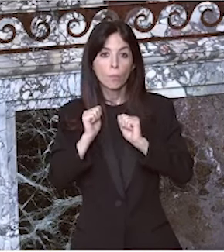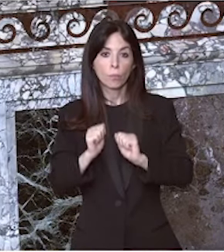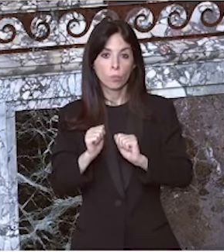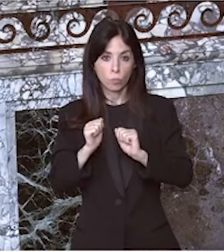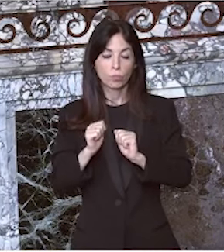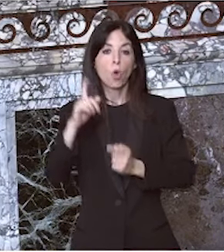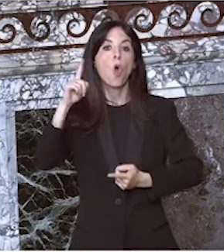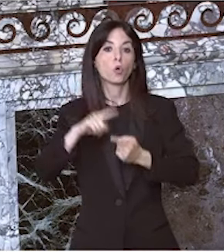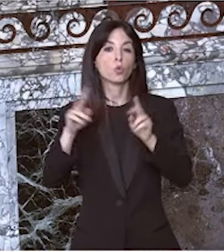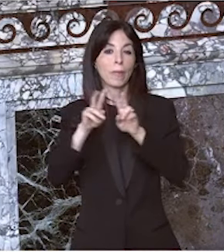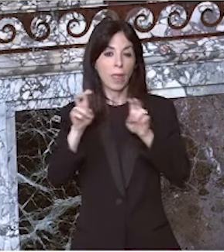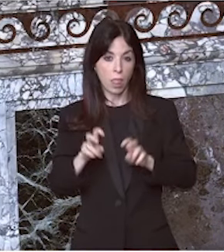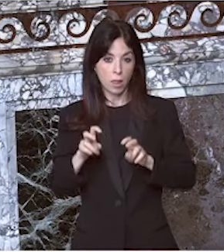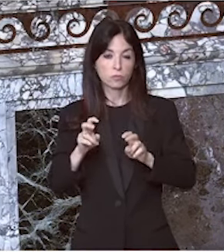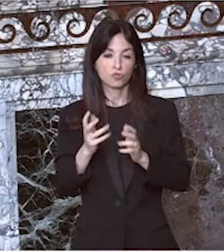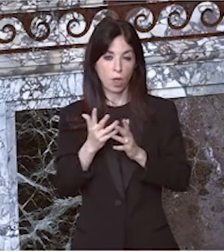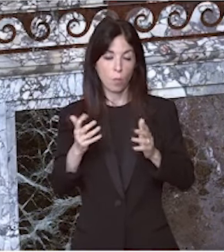inoltre enormi consumi di energia.